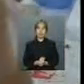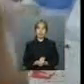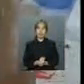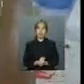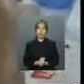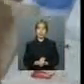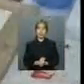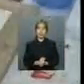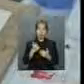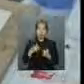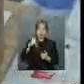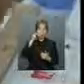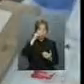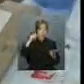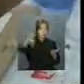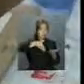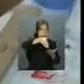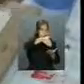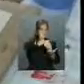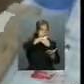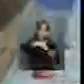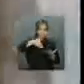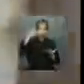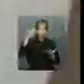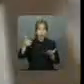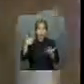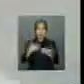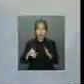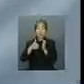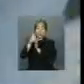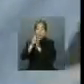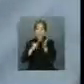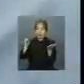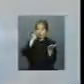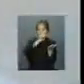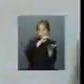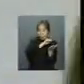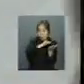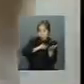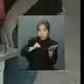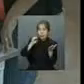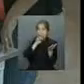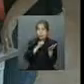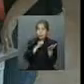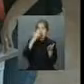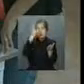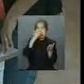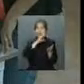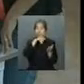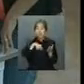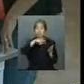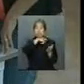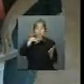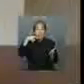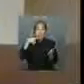ต้องลงน้ำให้ชุ่มบนกระดาษก่อนเริ่มต้นลงสีแสงเงาและลงสีขณะภาพยังเปียกเพราะหากปล่อยให้แห้งจะไล่สี